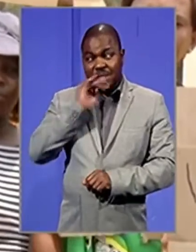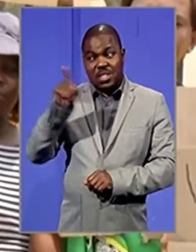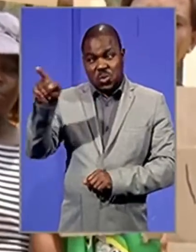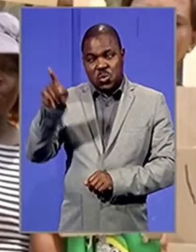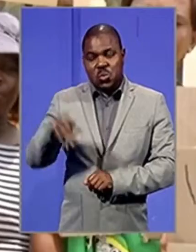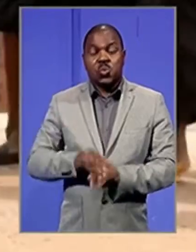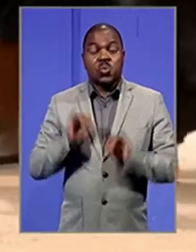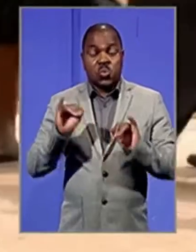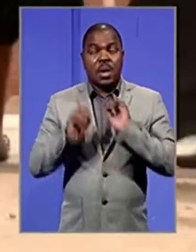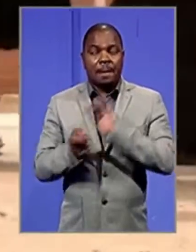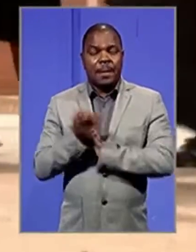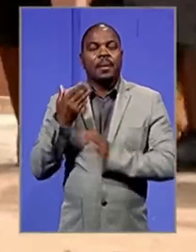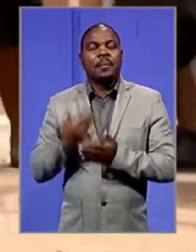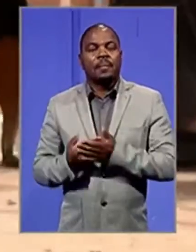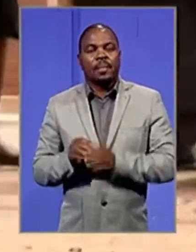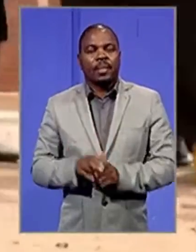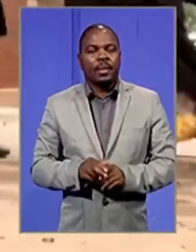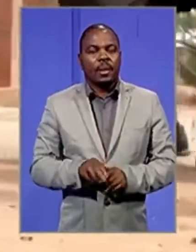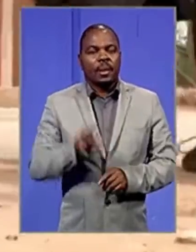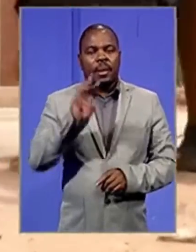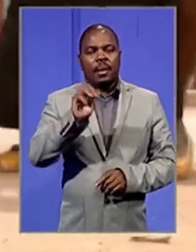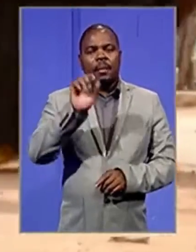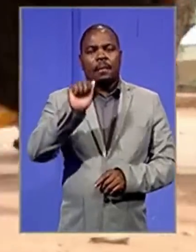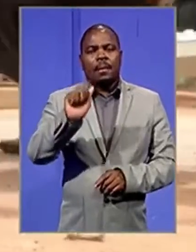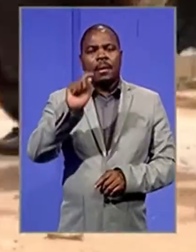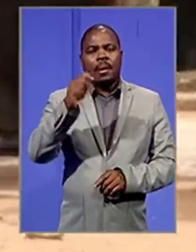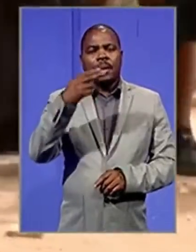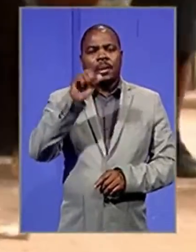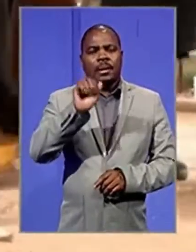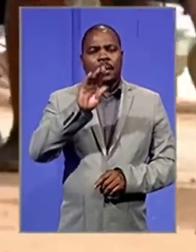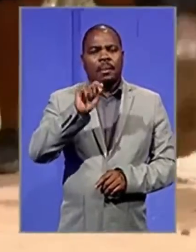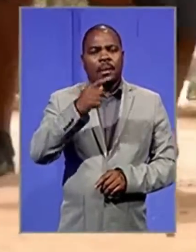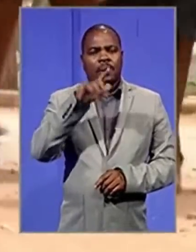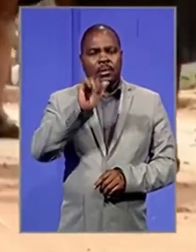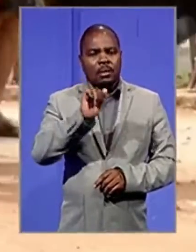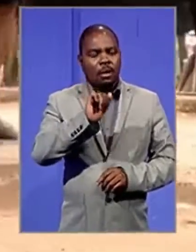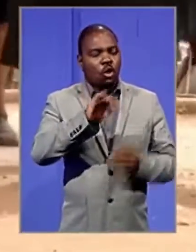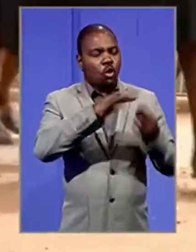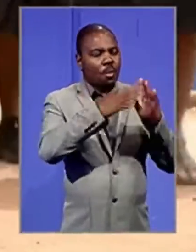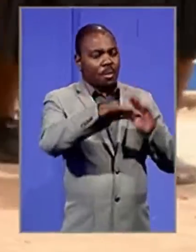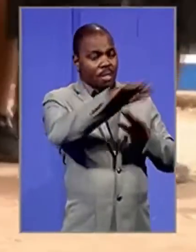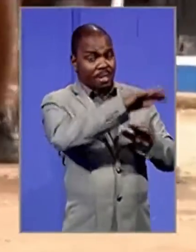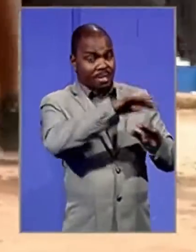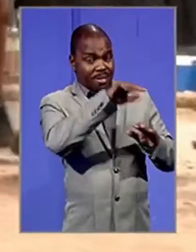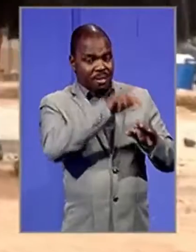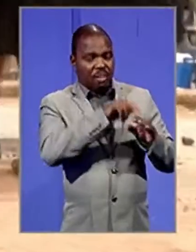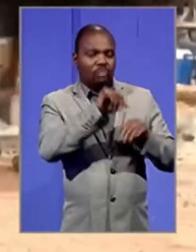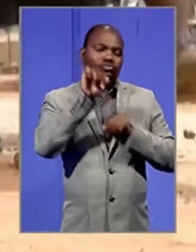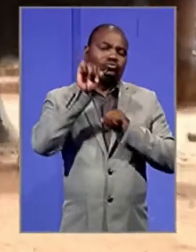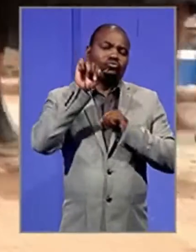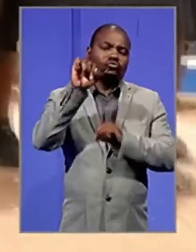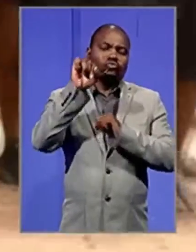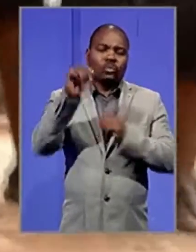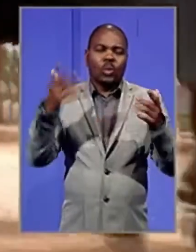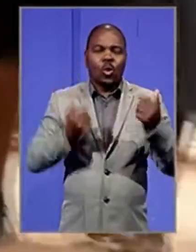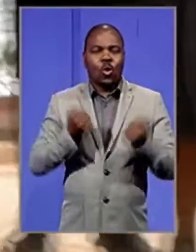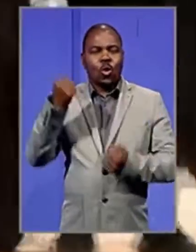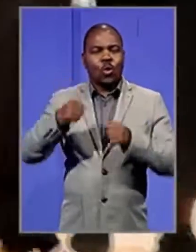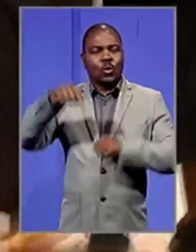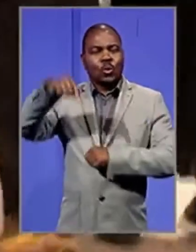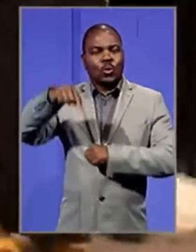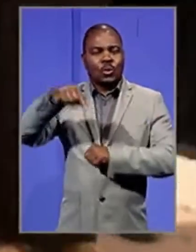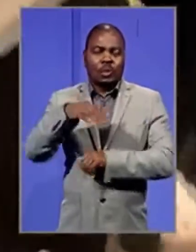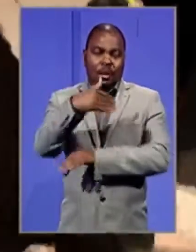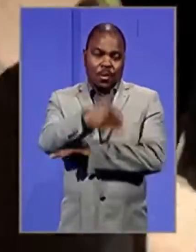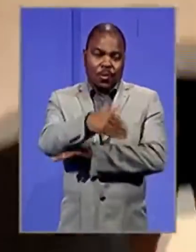leopeng. Badudi ba motse wa ga Mathabatha fao tiragalo ye bošula e diragetšego gona ba be ba gwanta ka ntle ga kgorotsheko